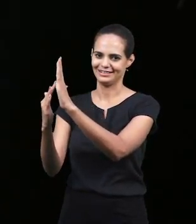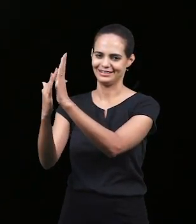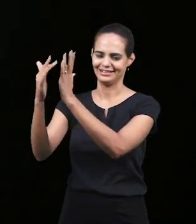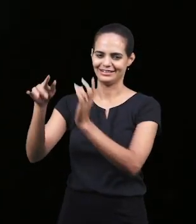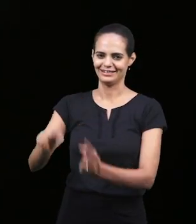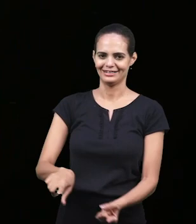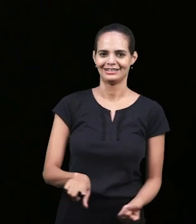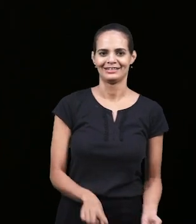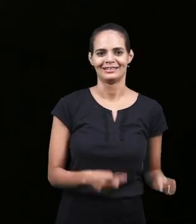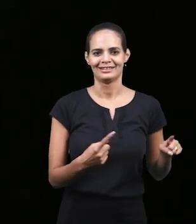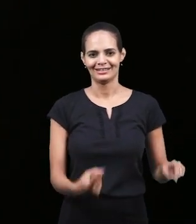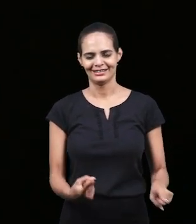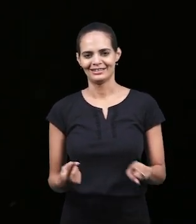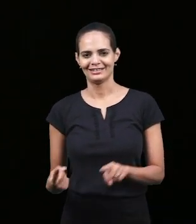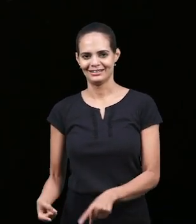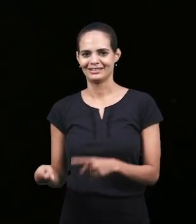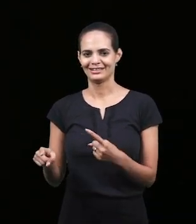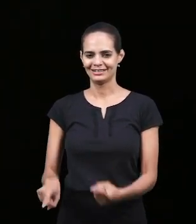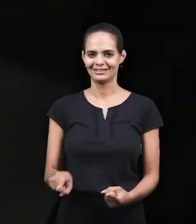louvarão.